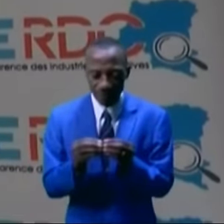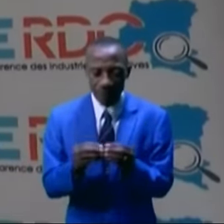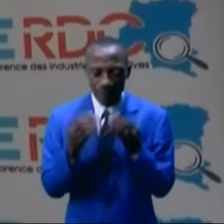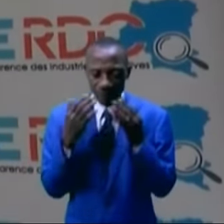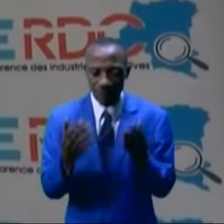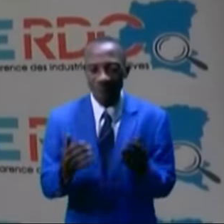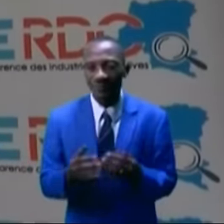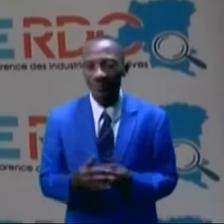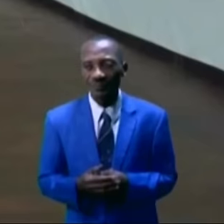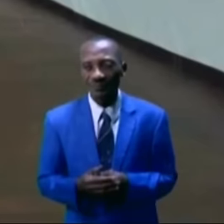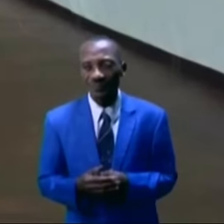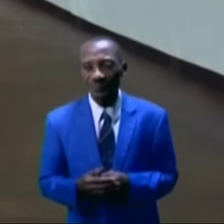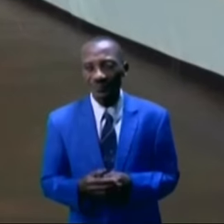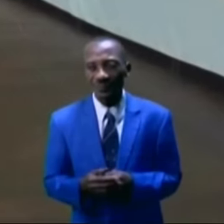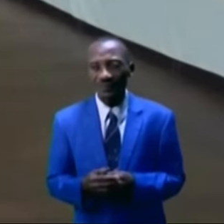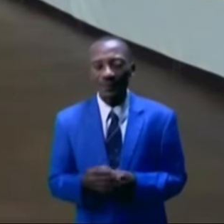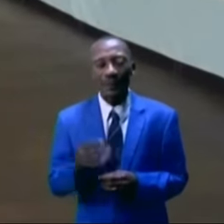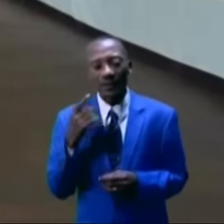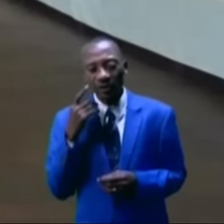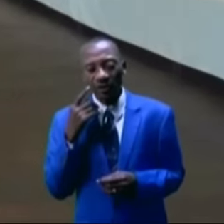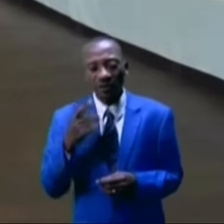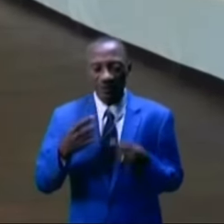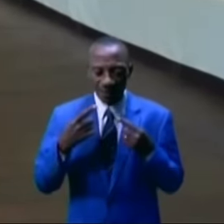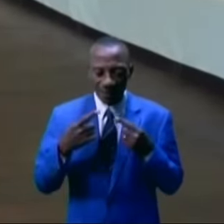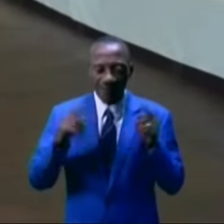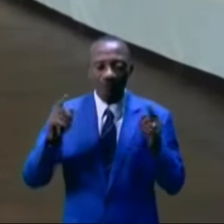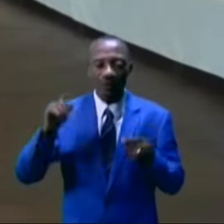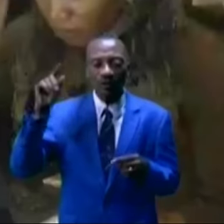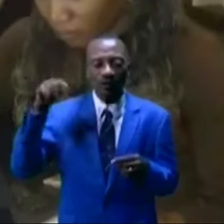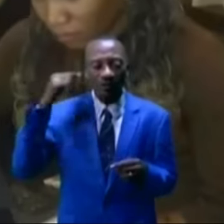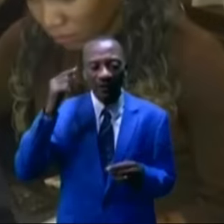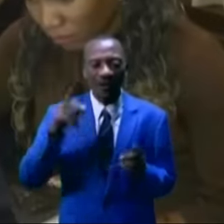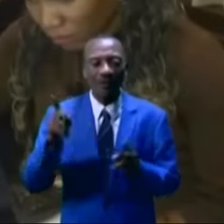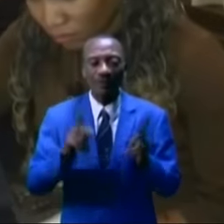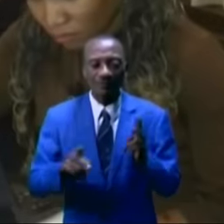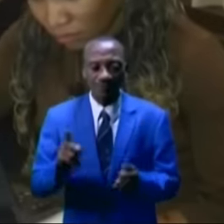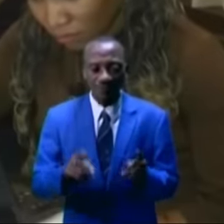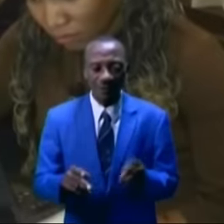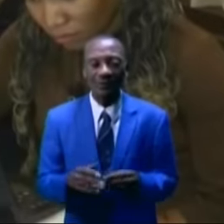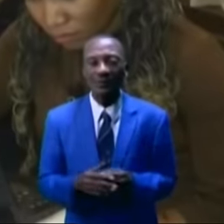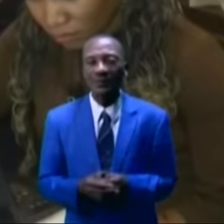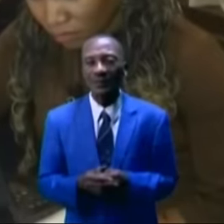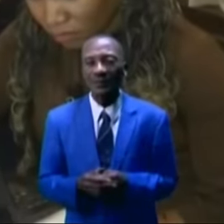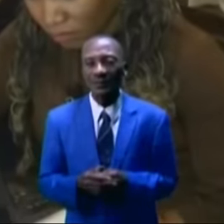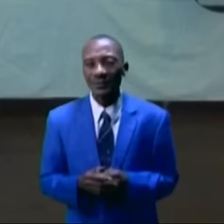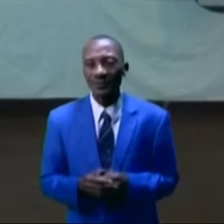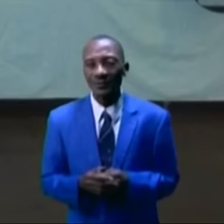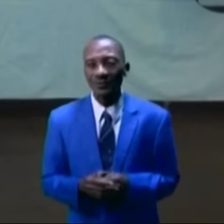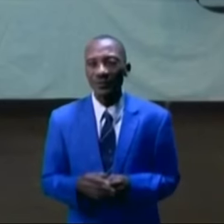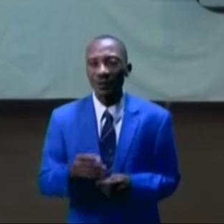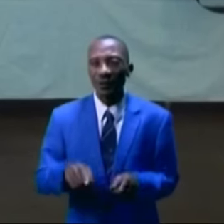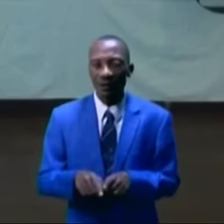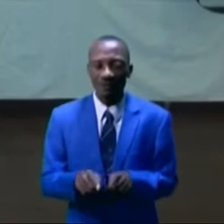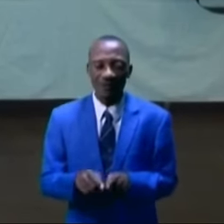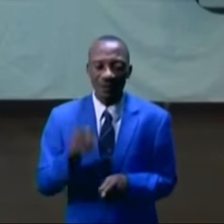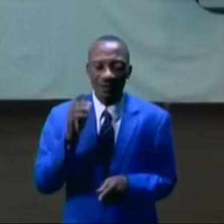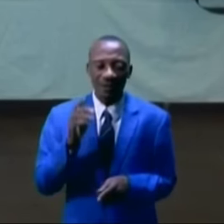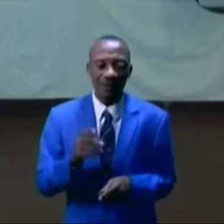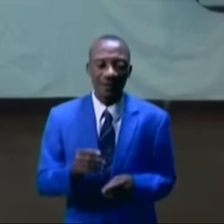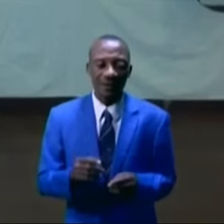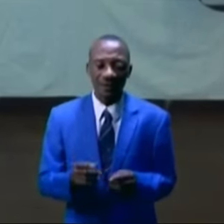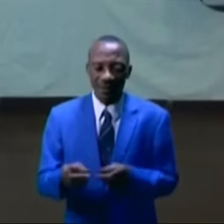Chercher à renforcer la gouvernance publique et des entreprises, promouvoir également une bonne compréhension de la gestion des